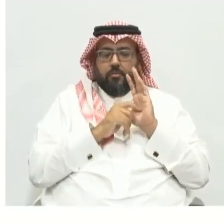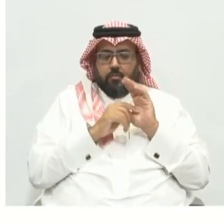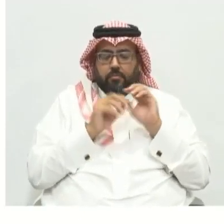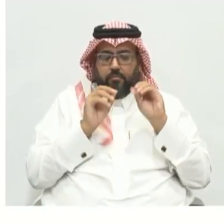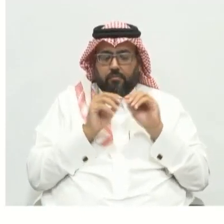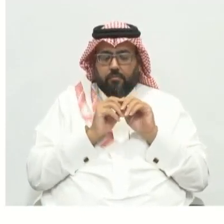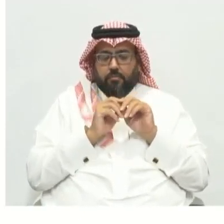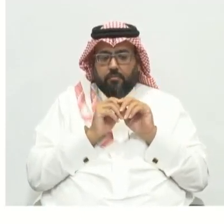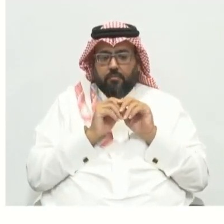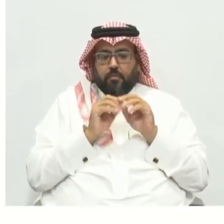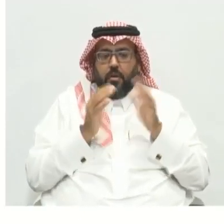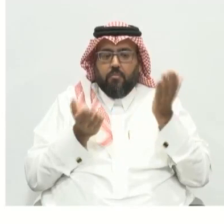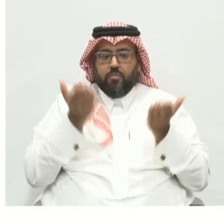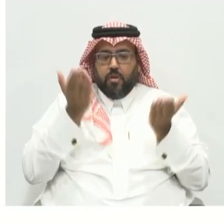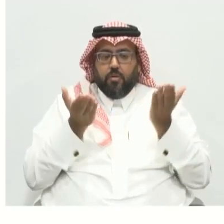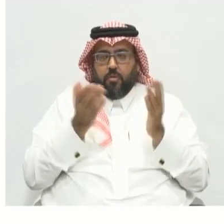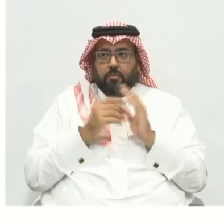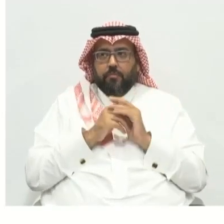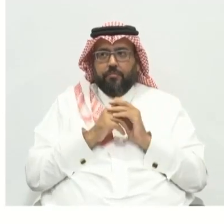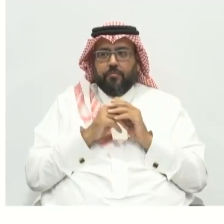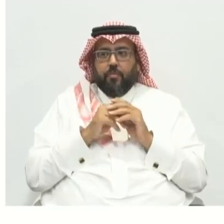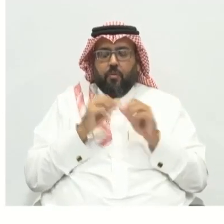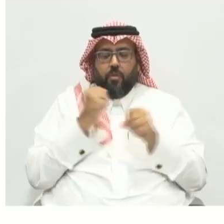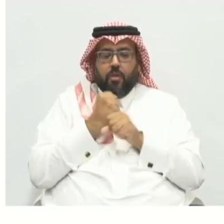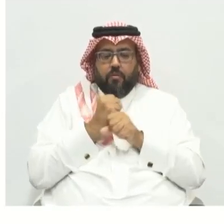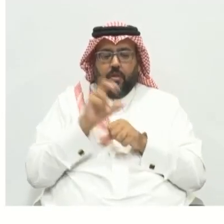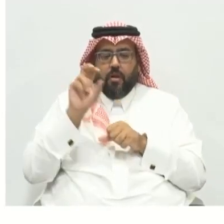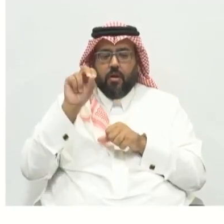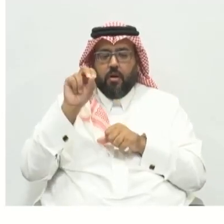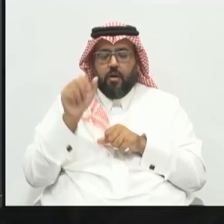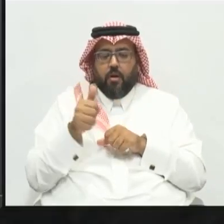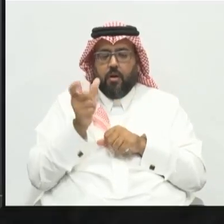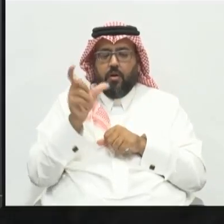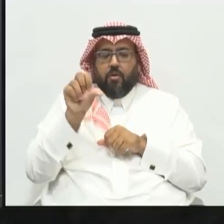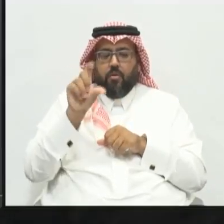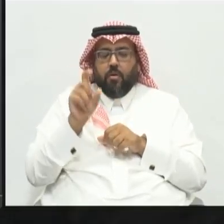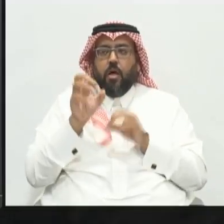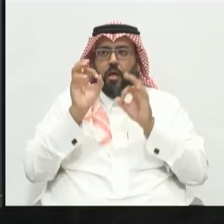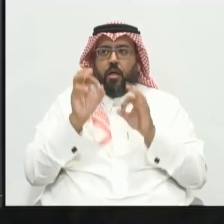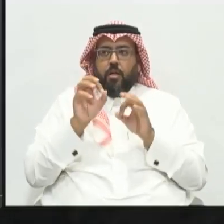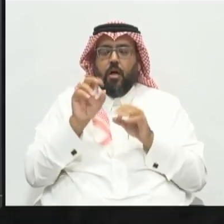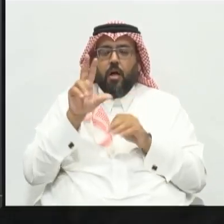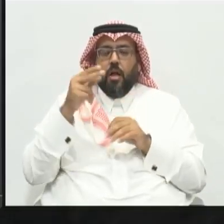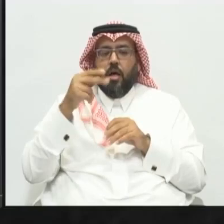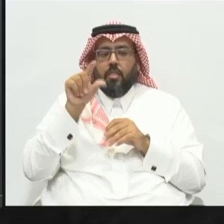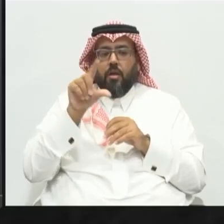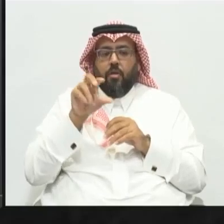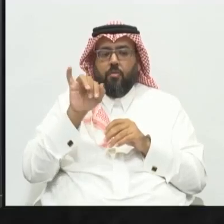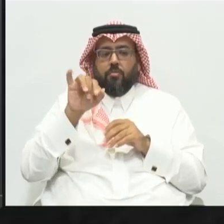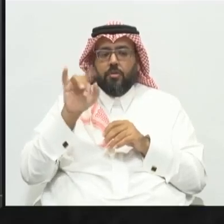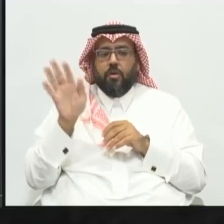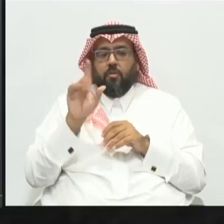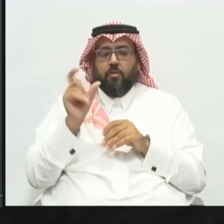لتحقيق العدل والمساواه وهذه وظيفه القانون ما هي وظيفه القانون هو تحقيق العدل والمساواه